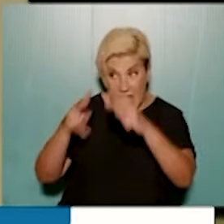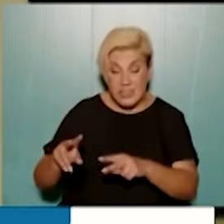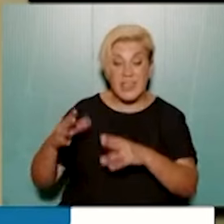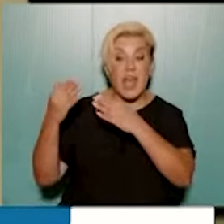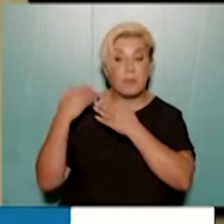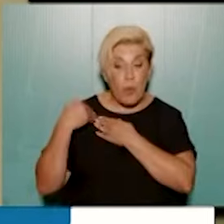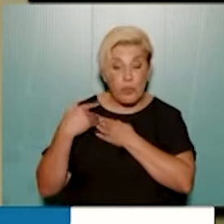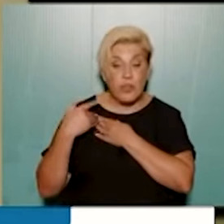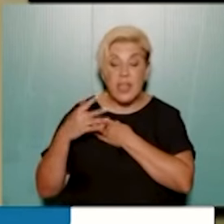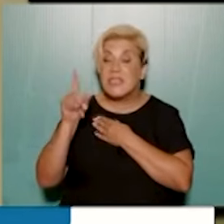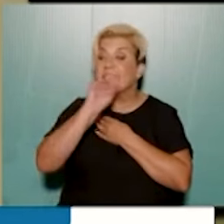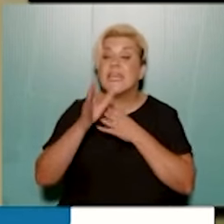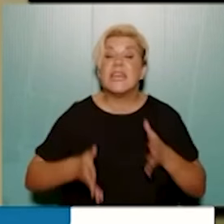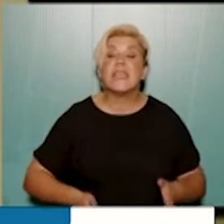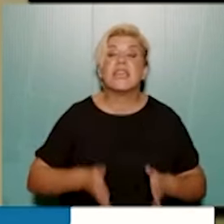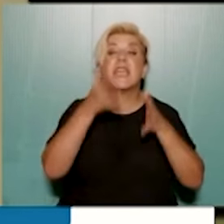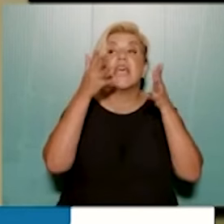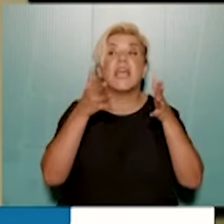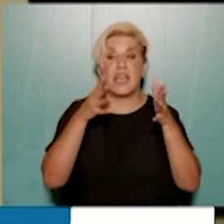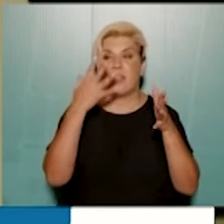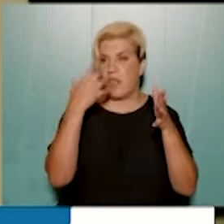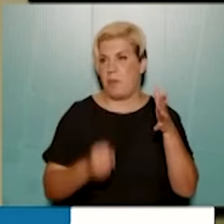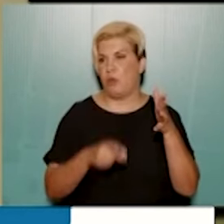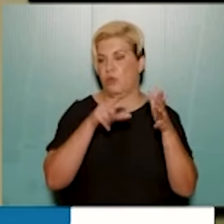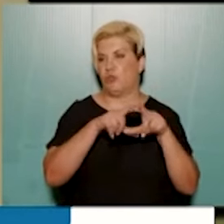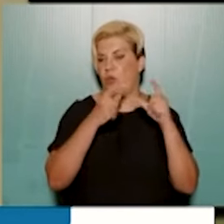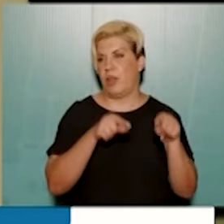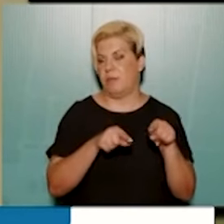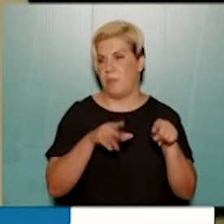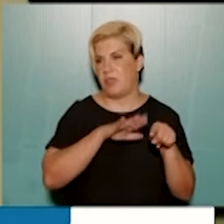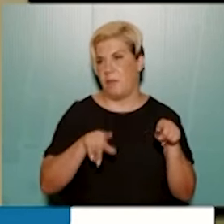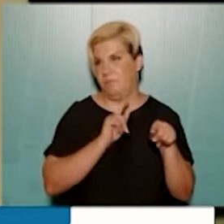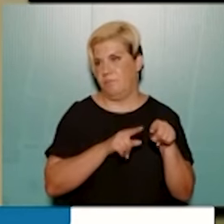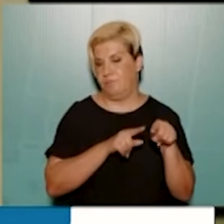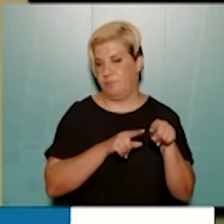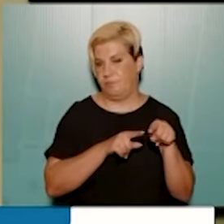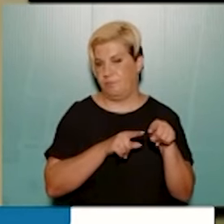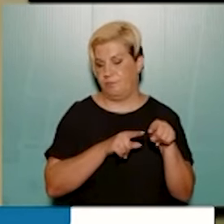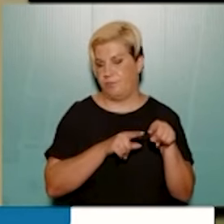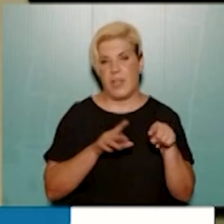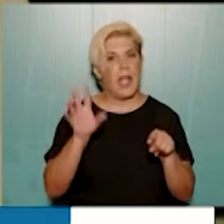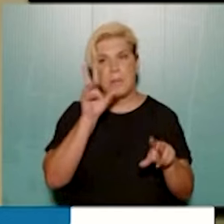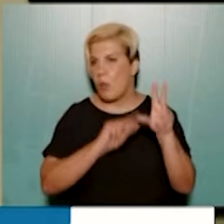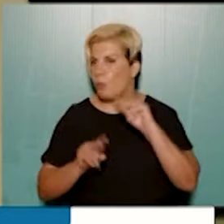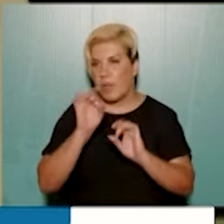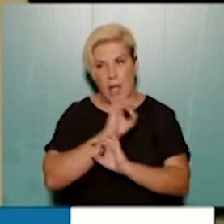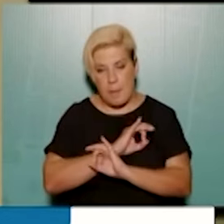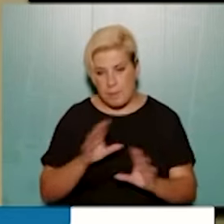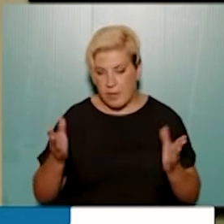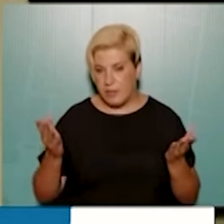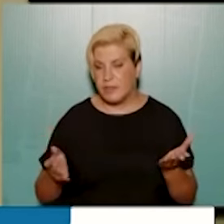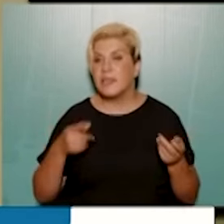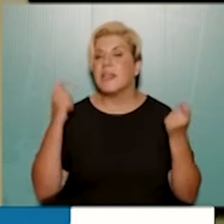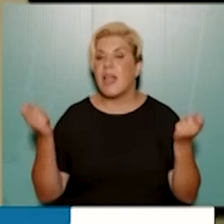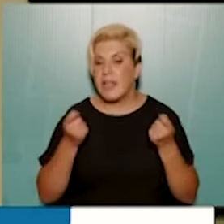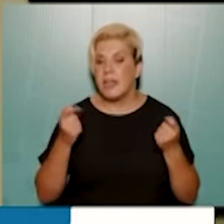αρμοδιότητα σε τι κτίρια θα στεγάζονται τα σχολεία που θα φοιτούν τα παιδιά μας. Πάλι καμία κουβέντα λοιπόν για το